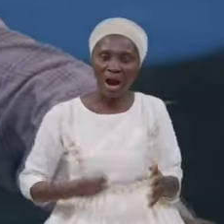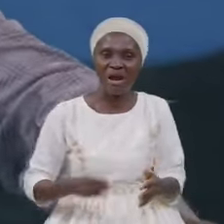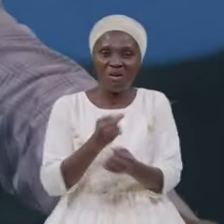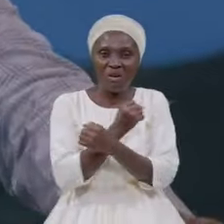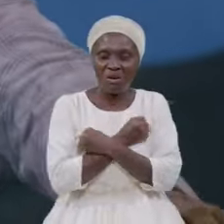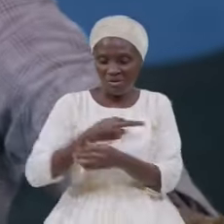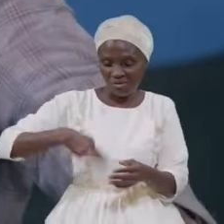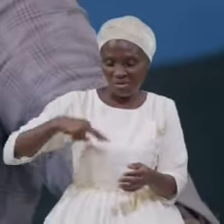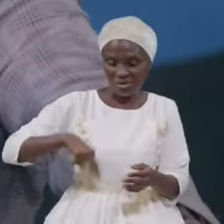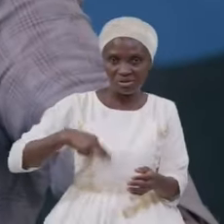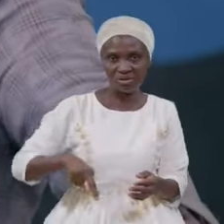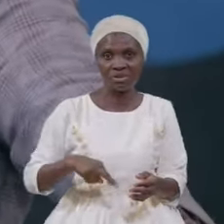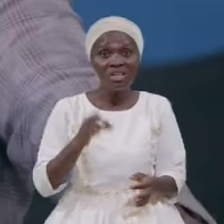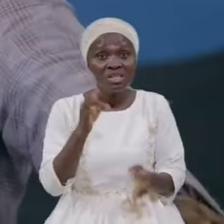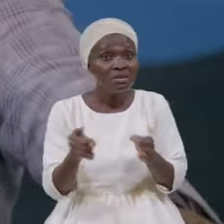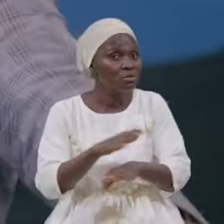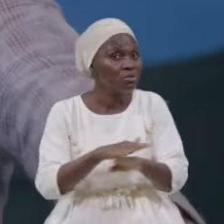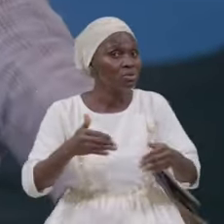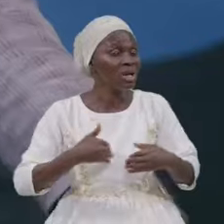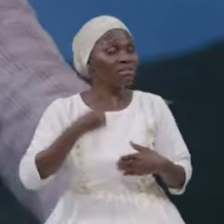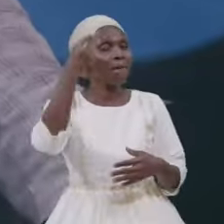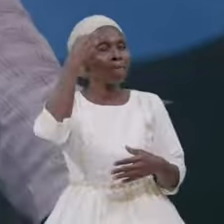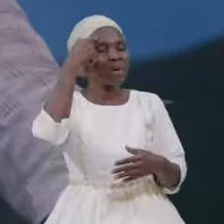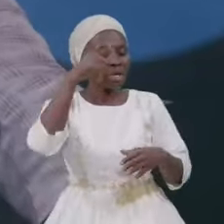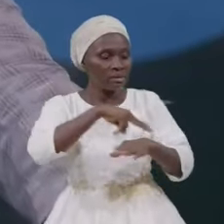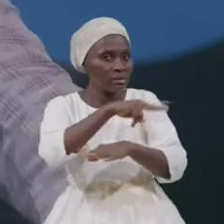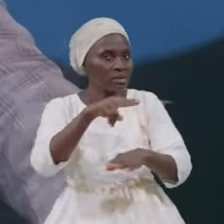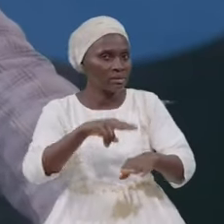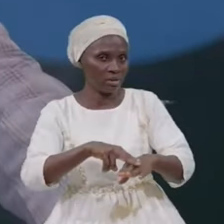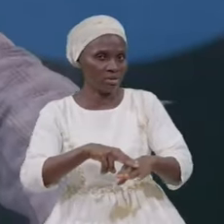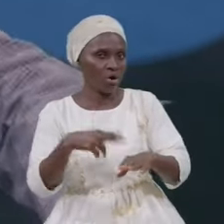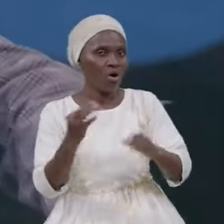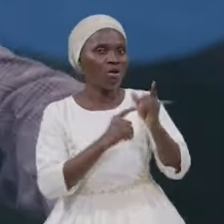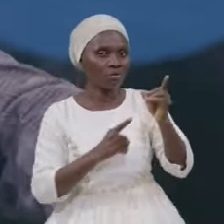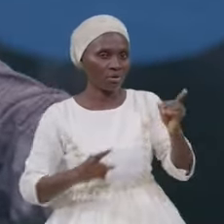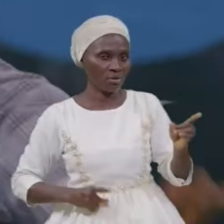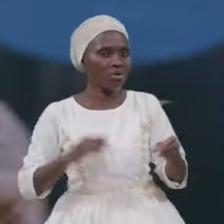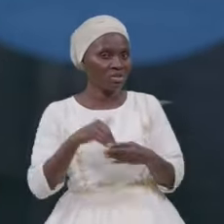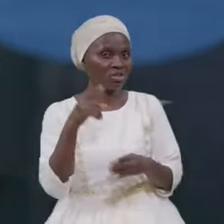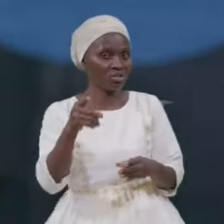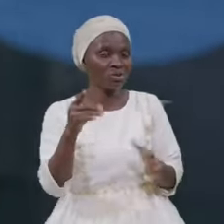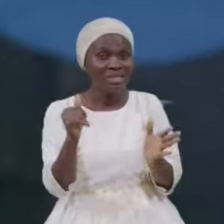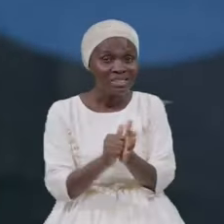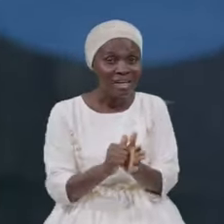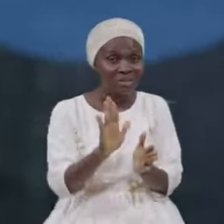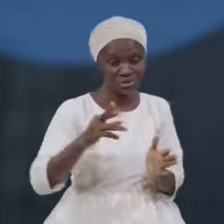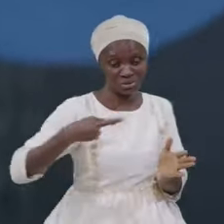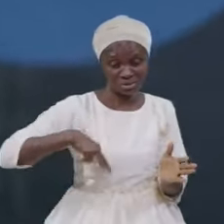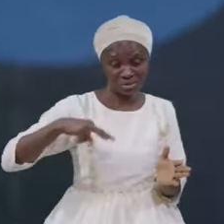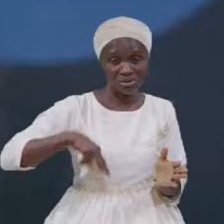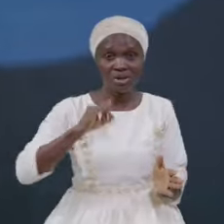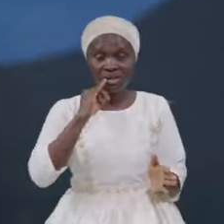la nature du Seigneur et la nature d'amour, cette religion est vaine, cette tradition est